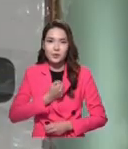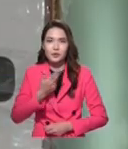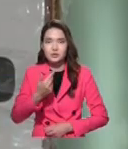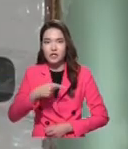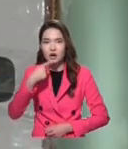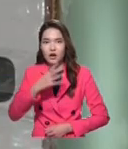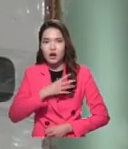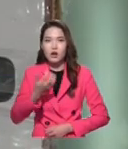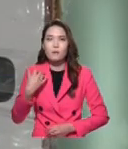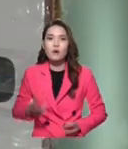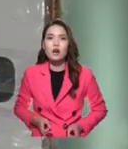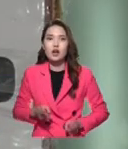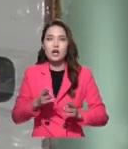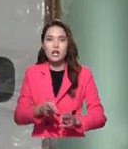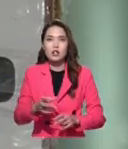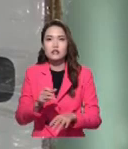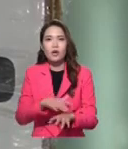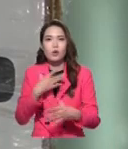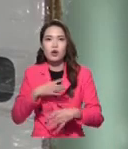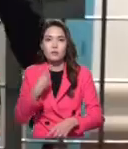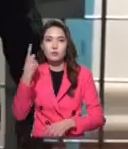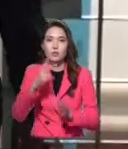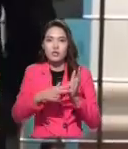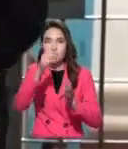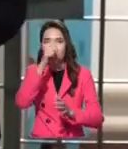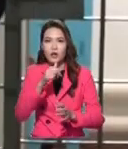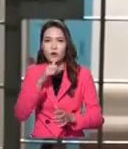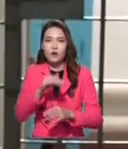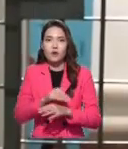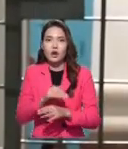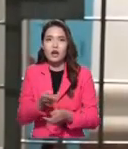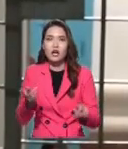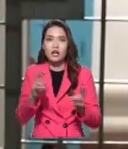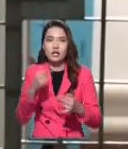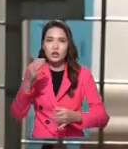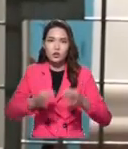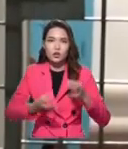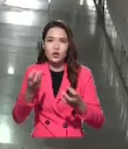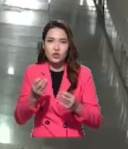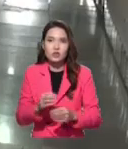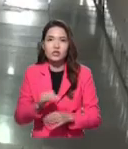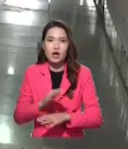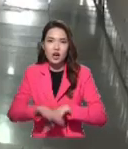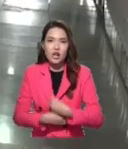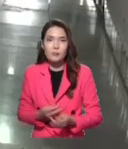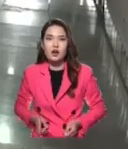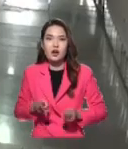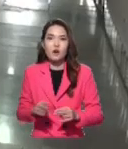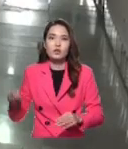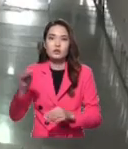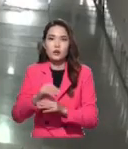Ал бұрынғы қылмысы бойынша әлі өтелмеген бір жыл 8 ай уақыт жазасы қалған. Енді сотталушы бұл жазасын жаңа қылмысымен қосып өтейтін болады.